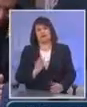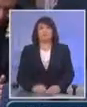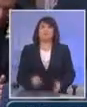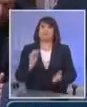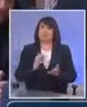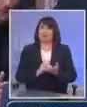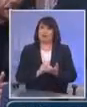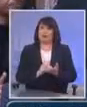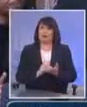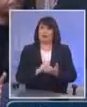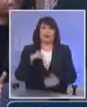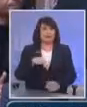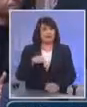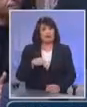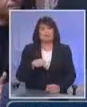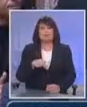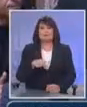Επίσης, στο σημείο αυτό,